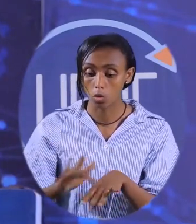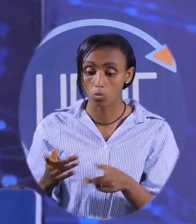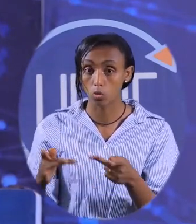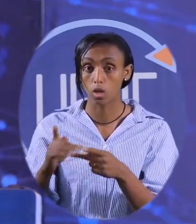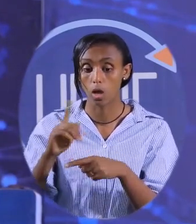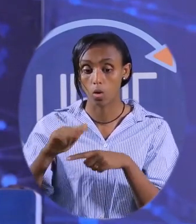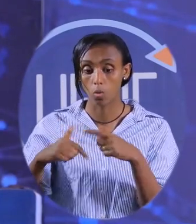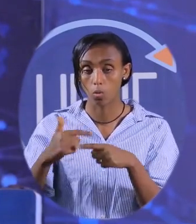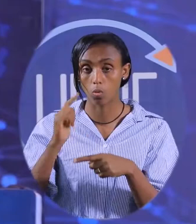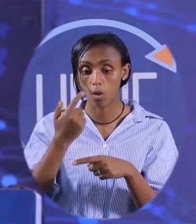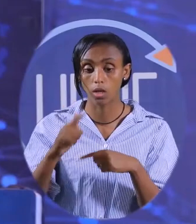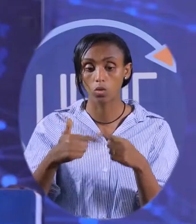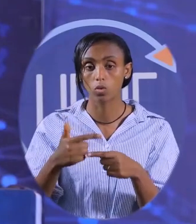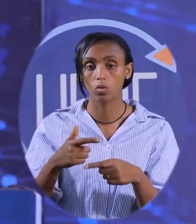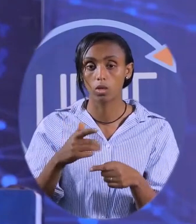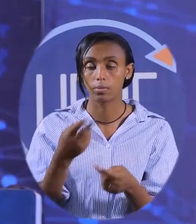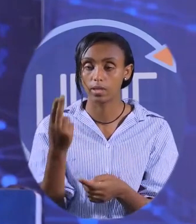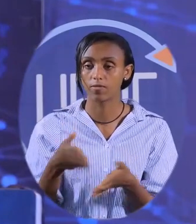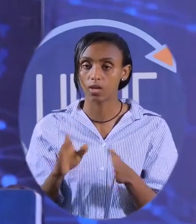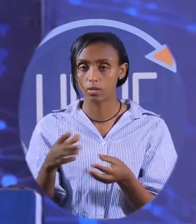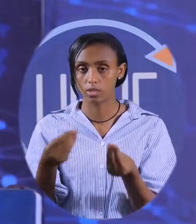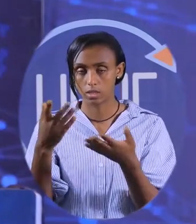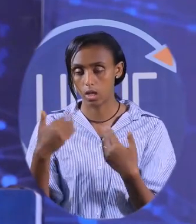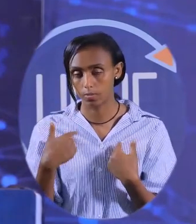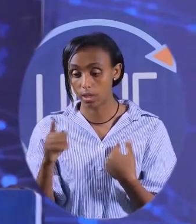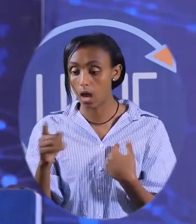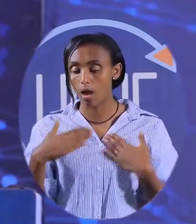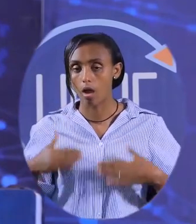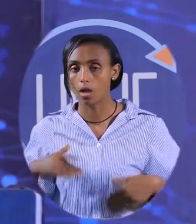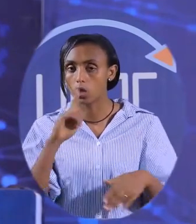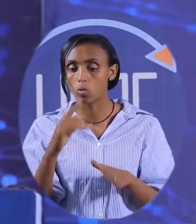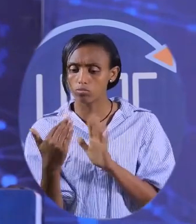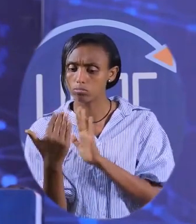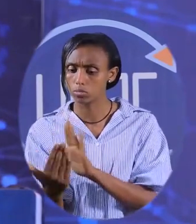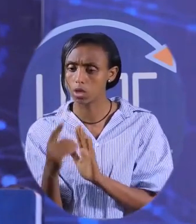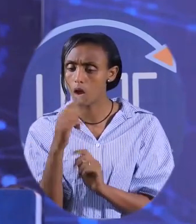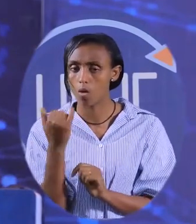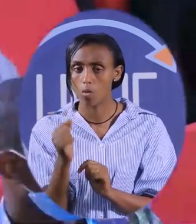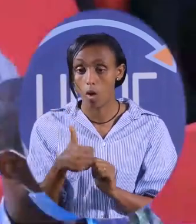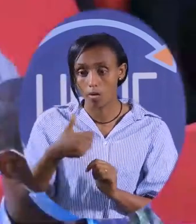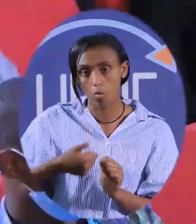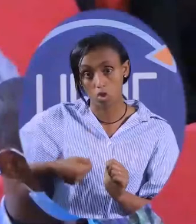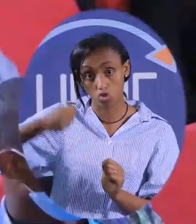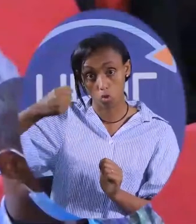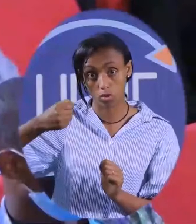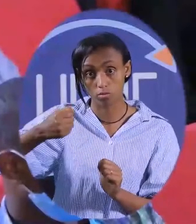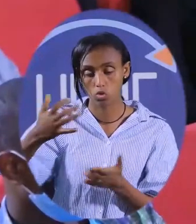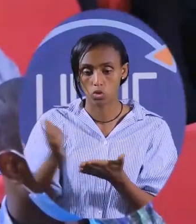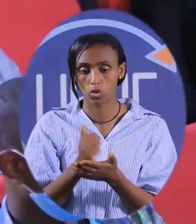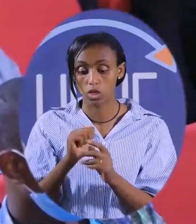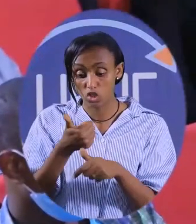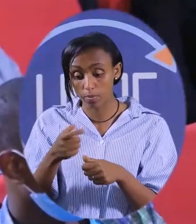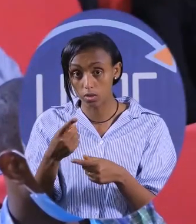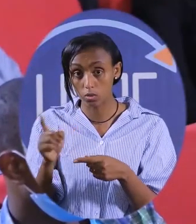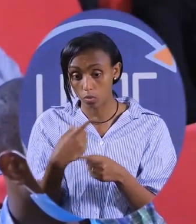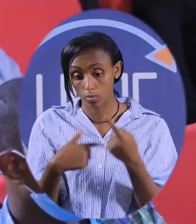አካል ፈቃድ መስጠት አለበት። አሁን ብንነጋገረው ስለዛ አካል ነው። ግንባር ቀደም ዋንጫውን የሚወስደው ማለት ነው። ለሽልማት ቢሆን ኖሮ እዚህ